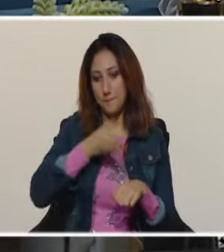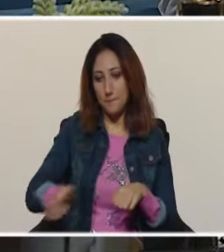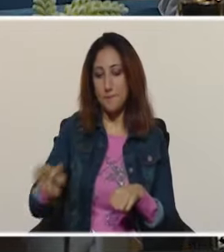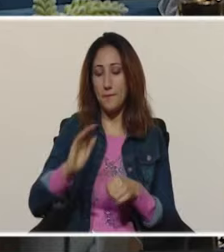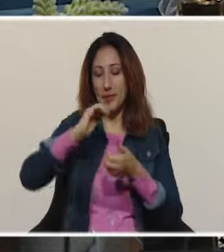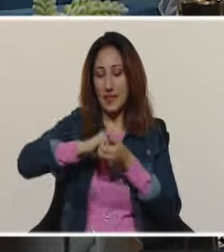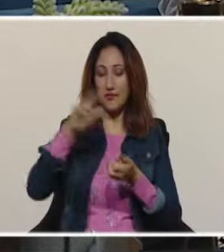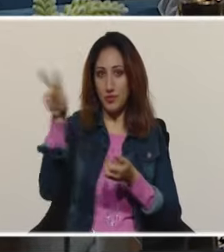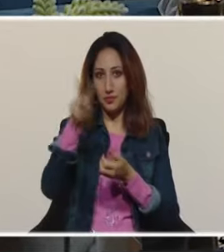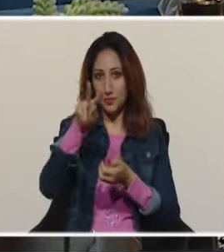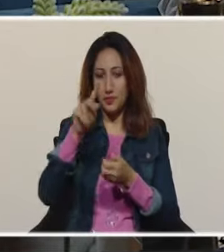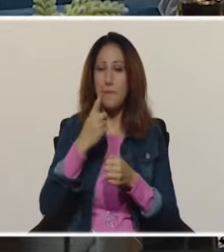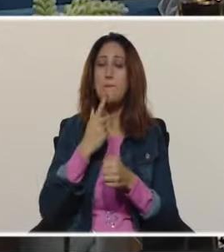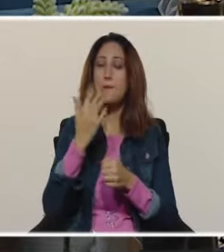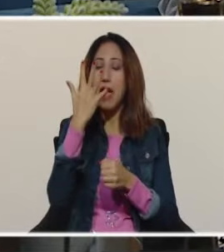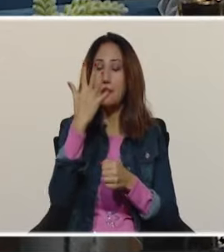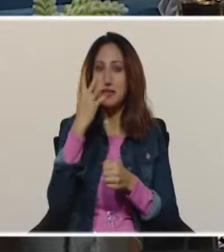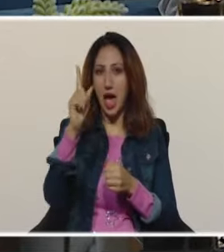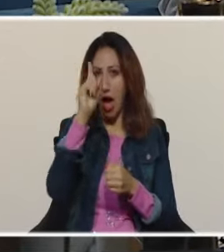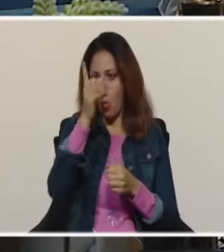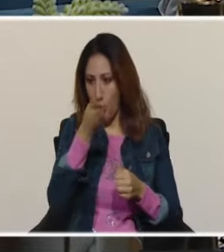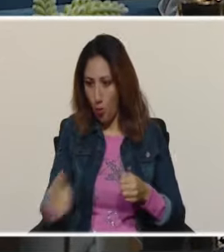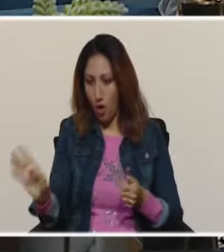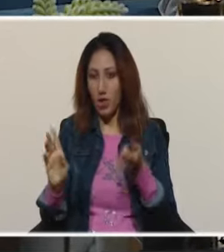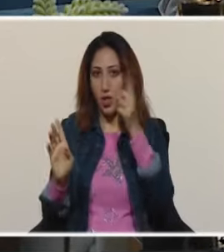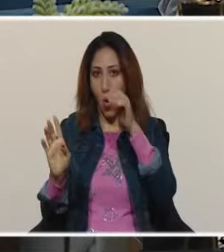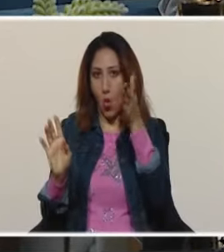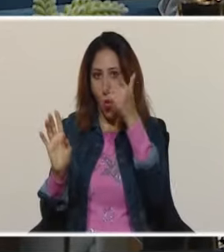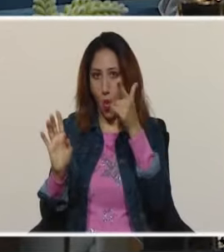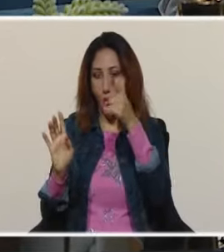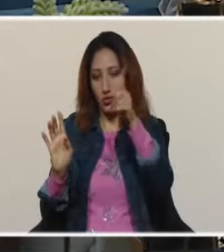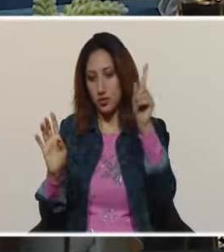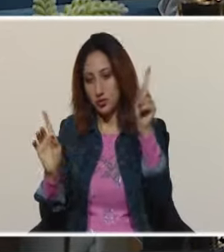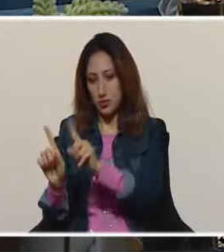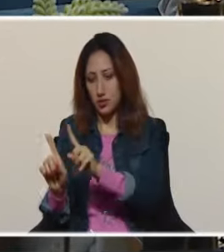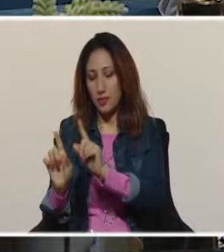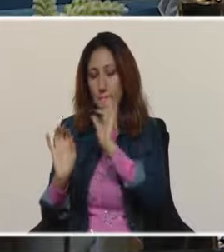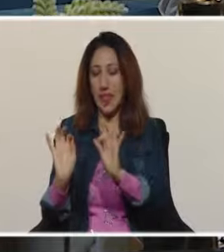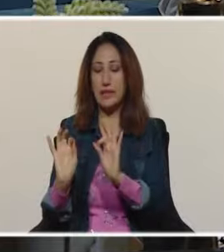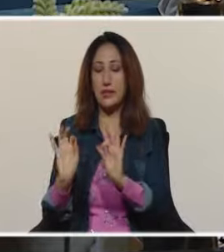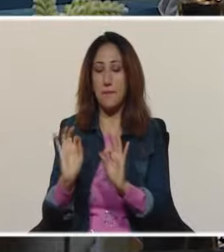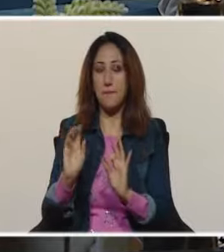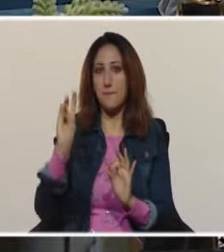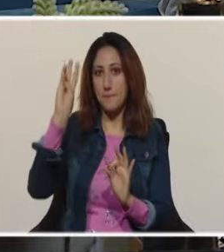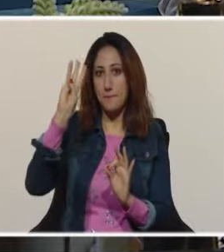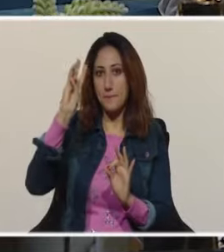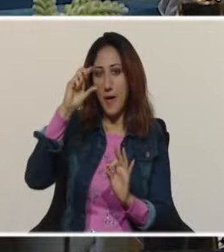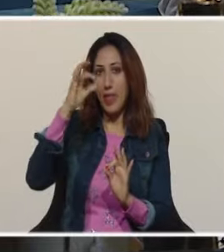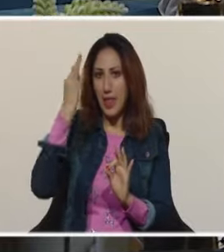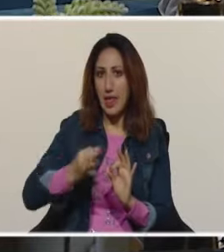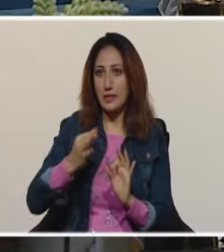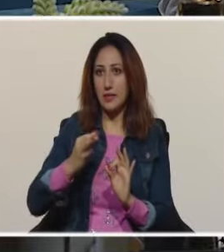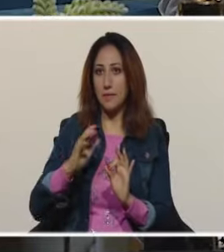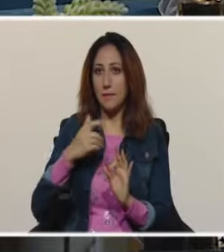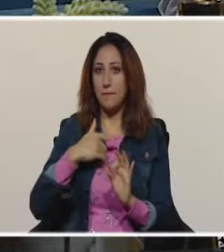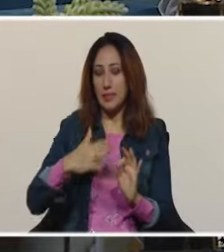جدا، وانت بعد بخمس دقايق بالظبط هتطلبي تنزلي التواليت. لو رفض قولي له لا انا عايز انزل، انا عايز انزل، صممي ان انت لازم تنزلي، انا تعبانه